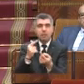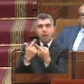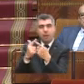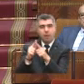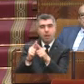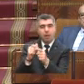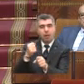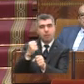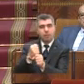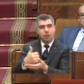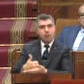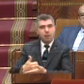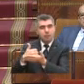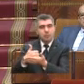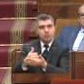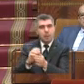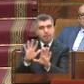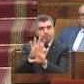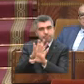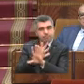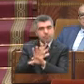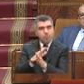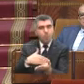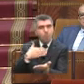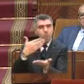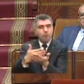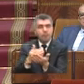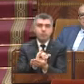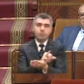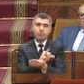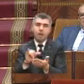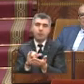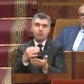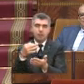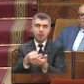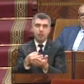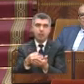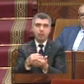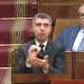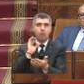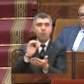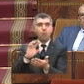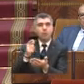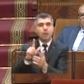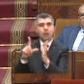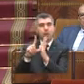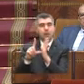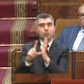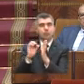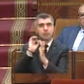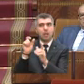العمومية دون حجب ولا انقطاع قد يؤثر سلبا على مراكز وحقوق